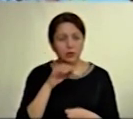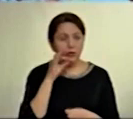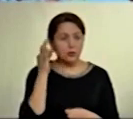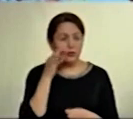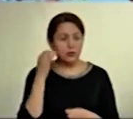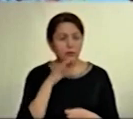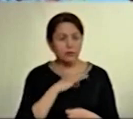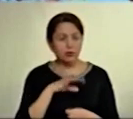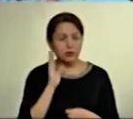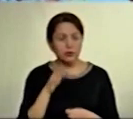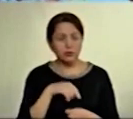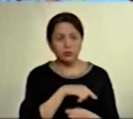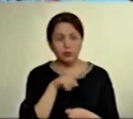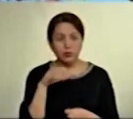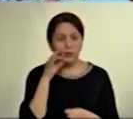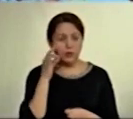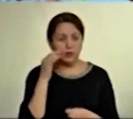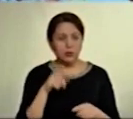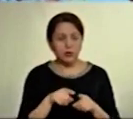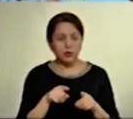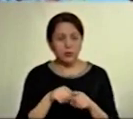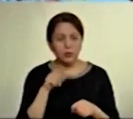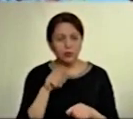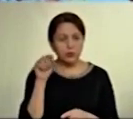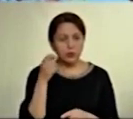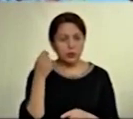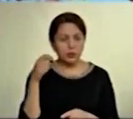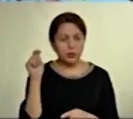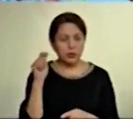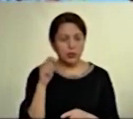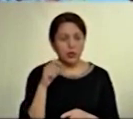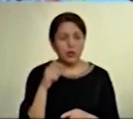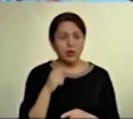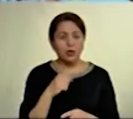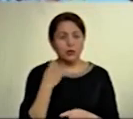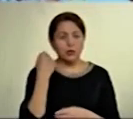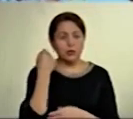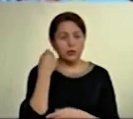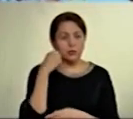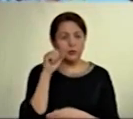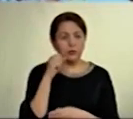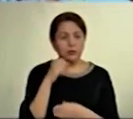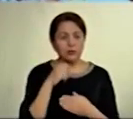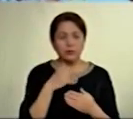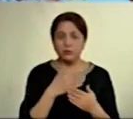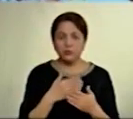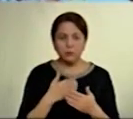Lekin ularning xilalari ham demak, ushbu jangda ularning muvaffaqiyatini demak, olib